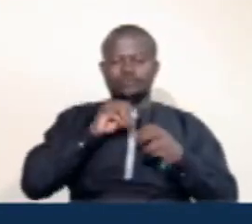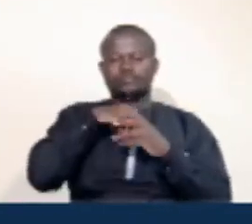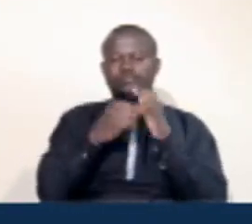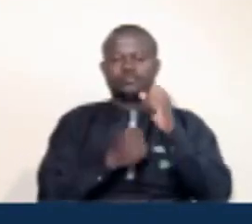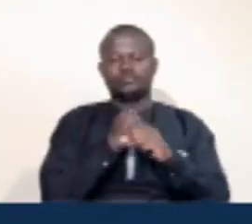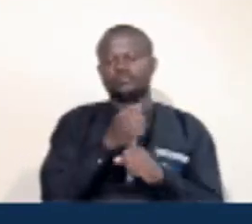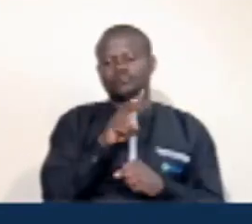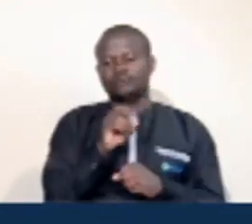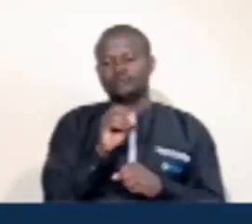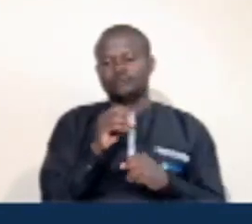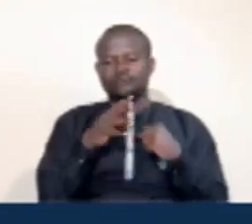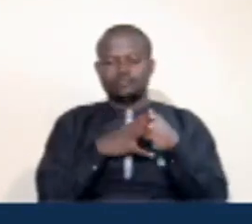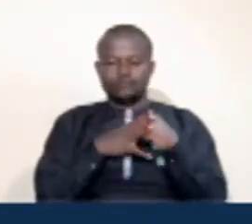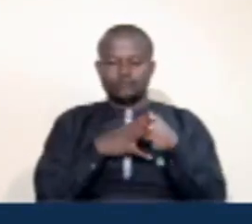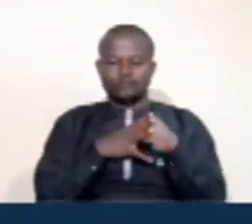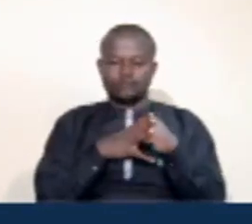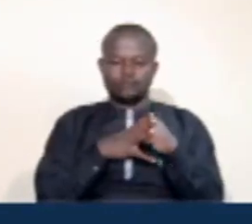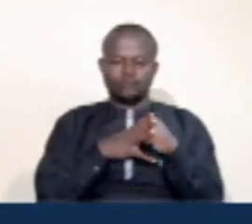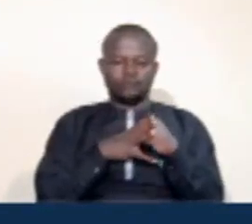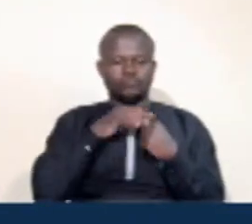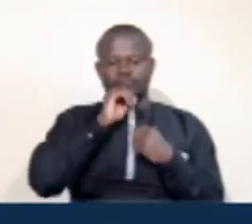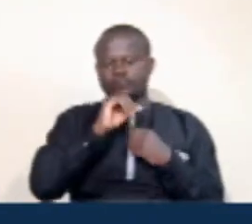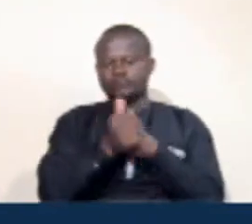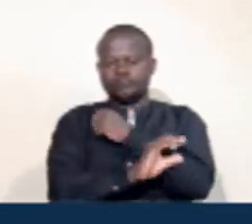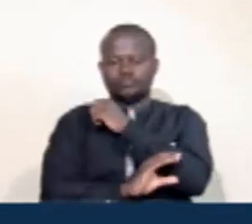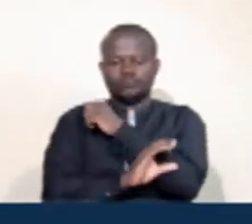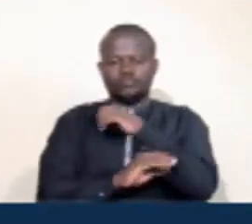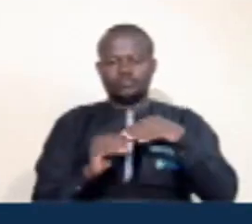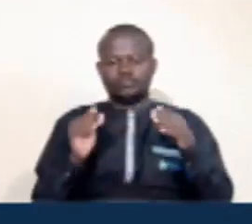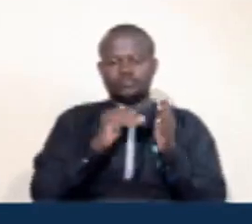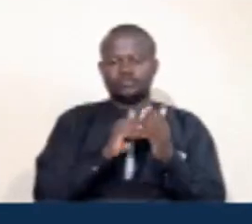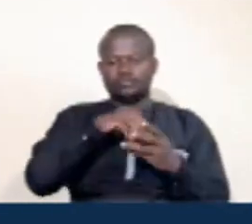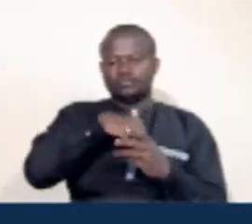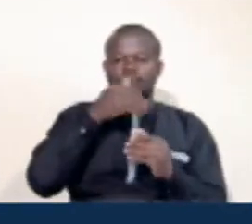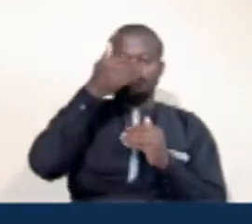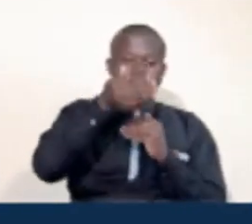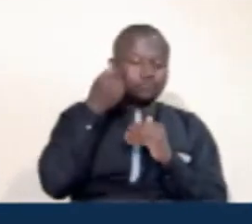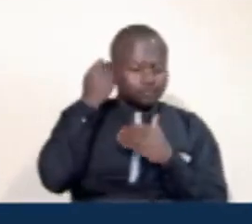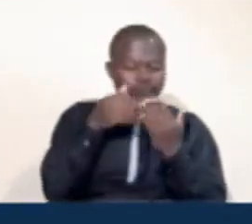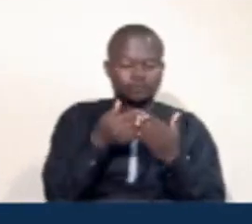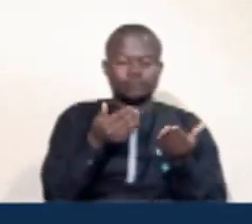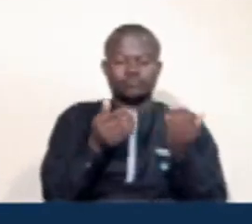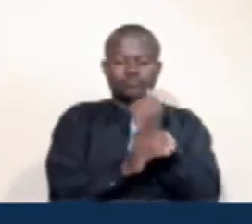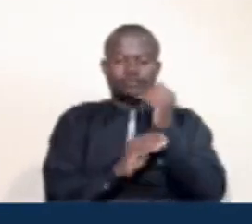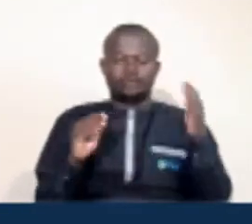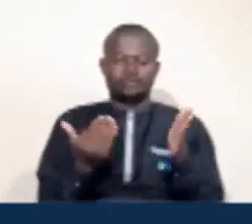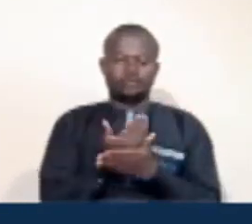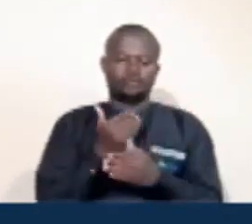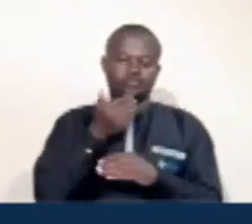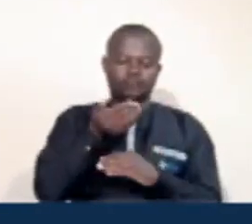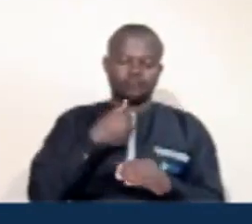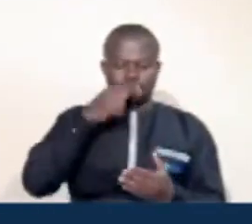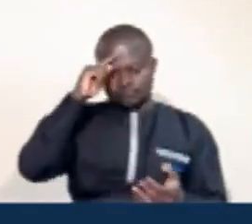mu 2009 nta kindi gihugu kirongera kujyamo nyuma yaho urumva nicyo gihugu gishya gihita